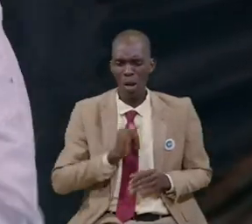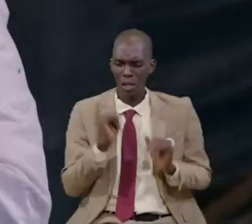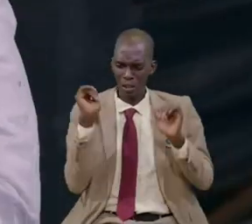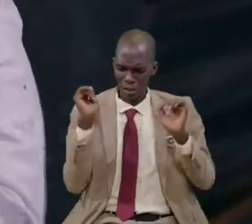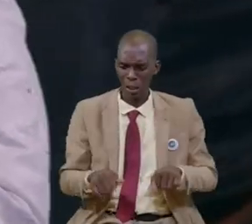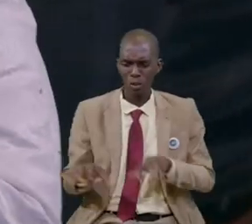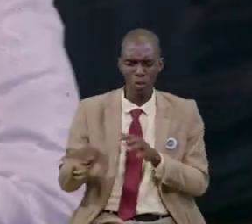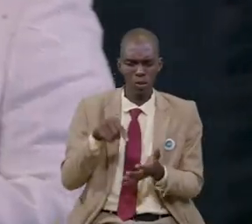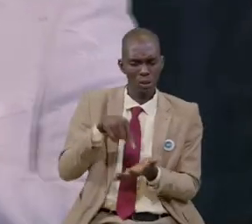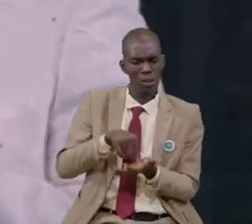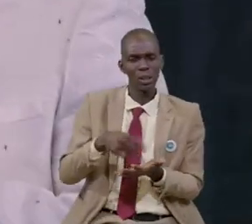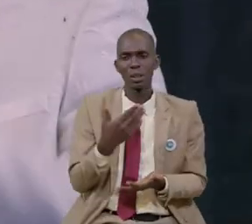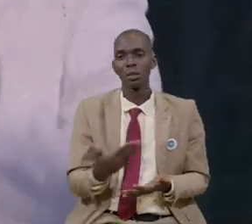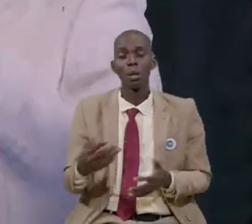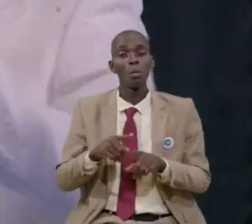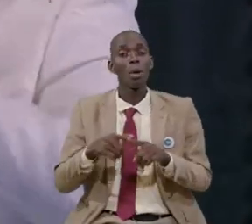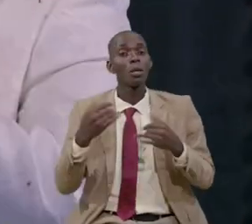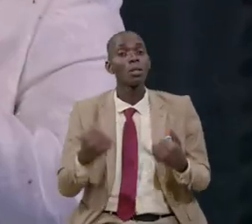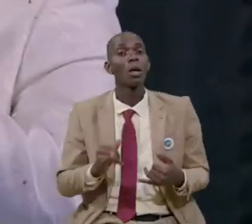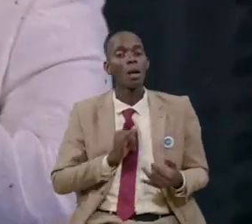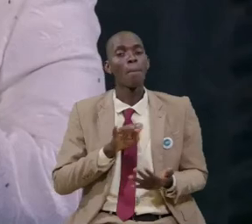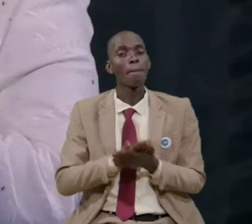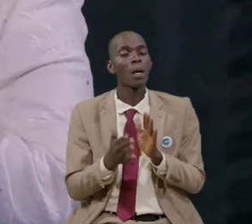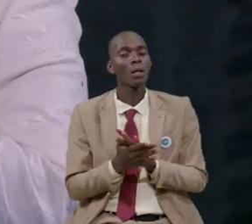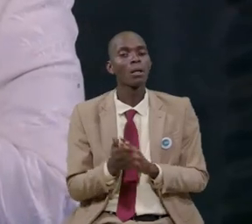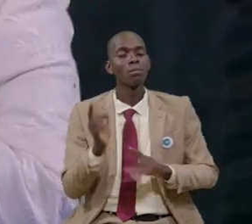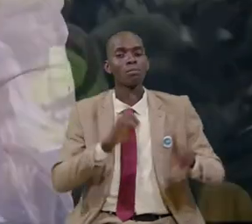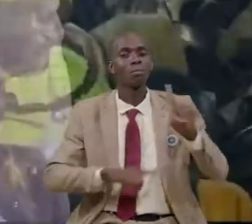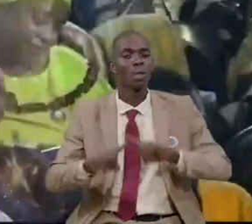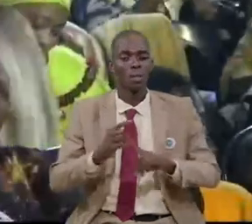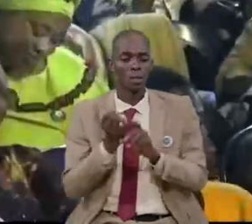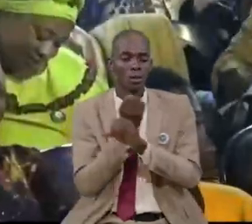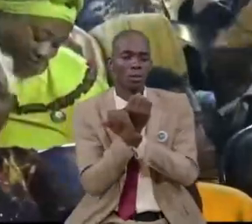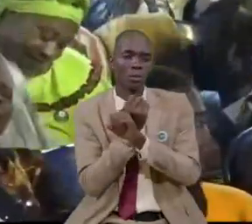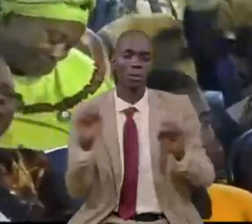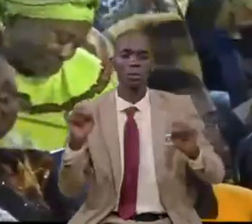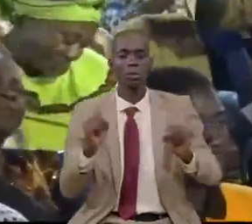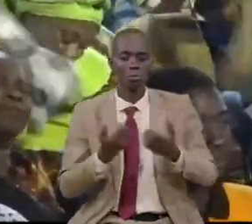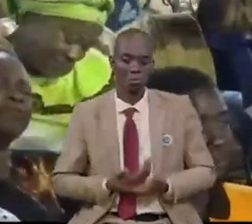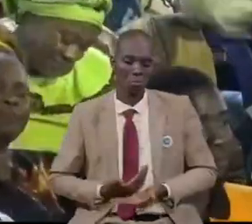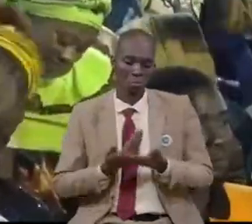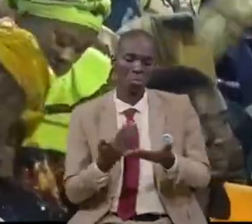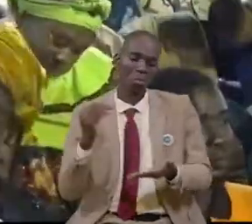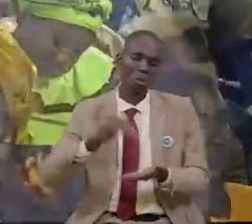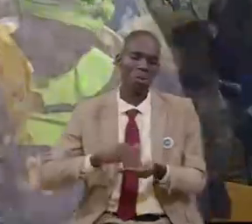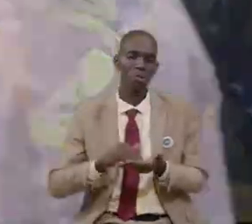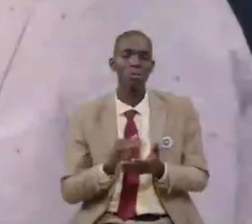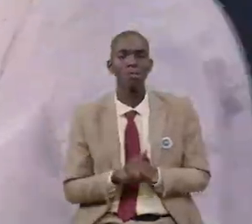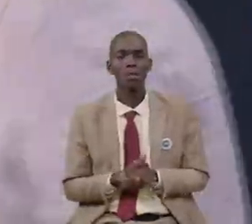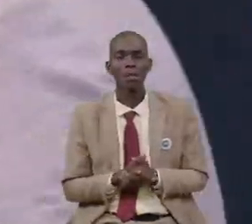très disciplinaire, il ne croyait pas que je peux faire ça, mais je suis devenu né de nouveau. Cria dire, né de